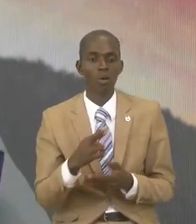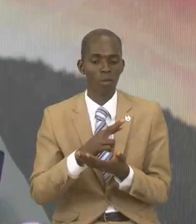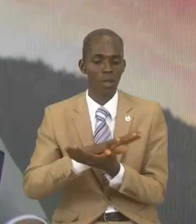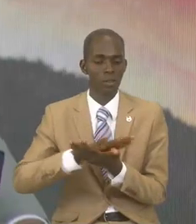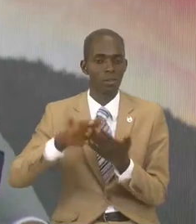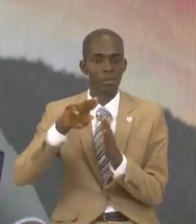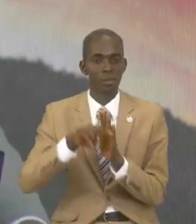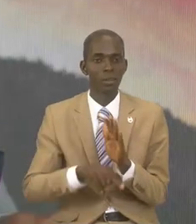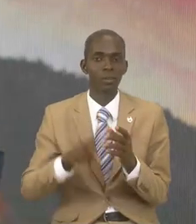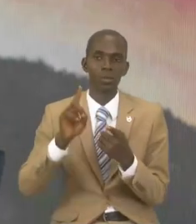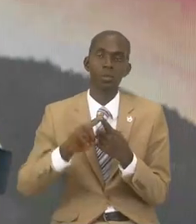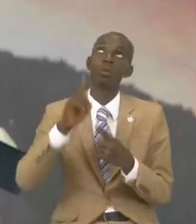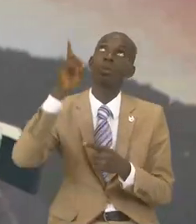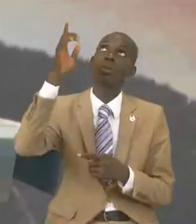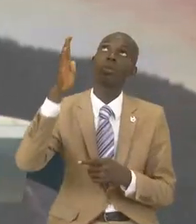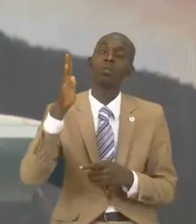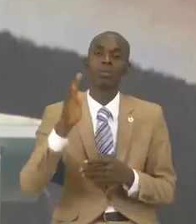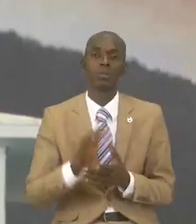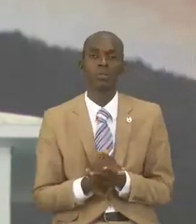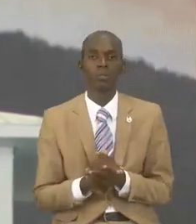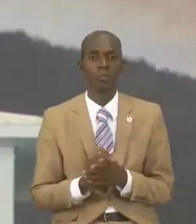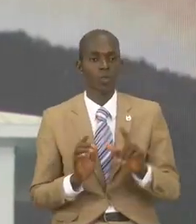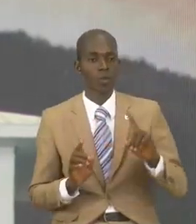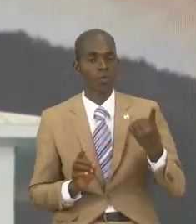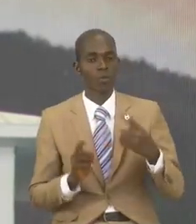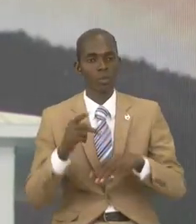et offrez à Dieu vos membres comme des instruments de justice.